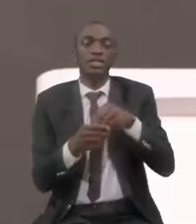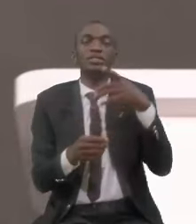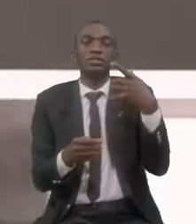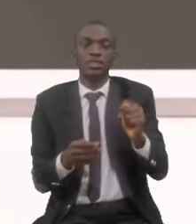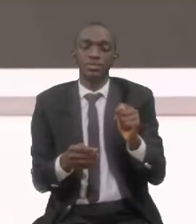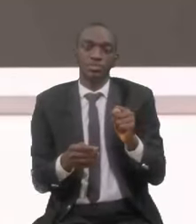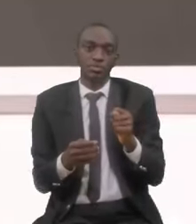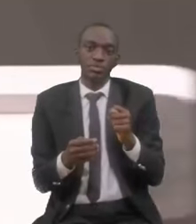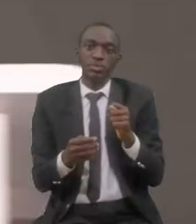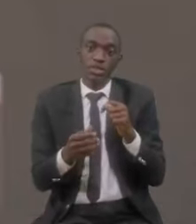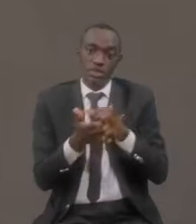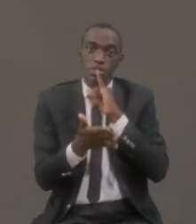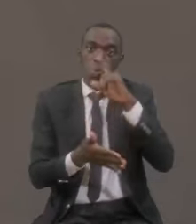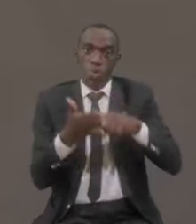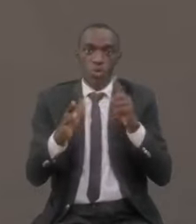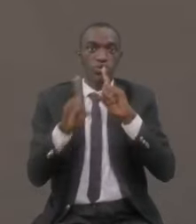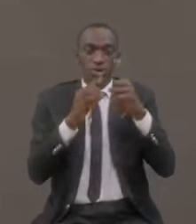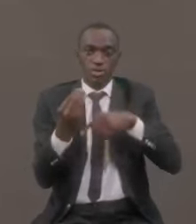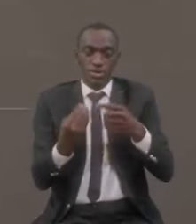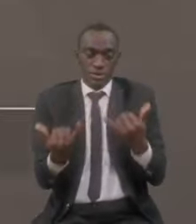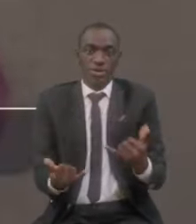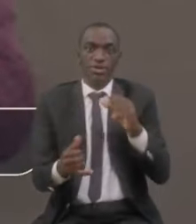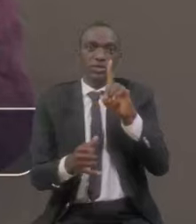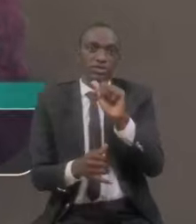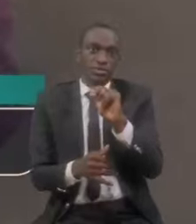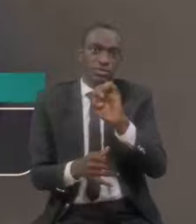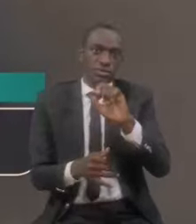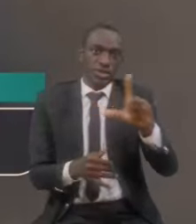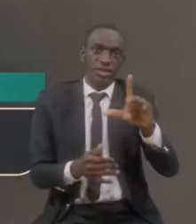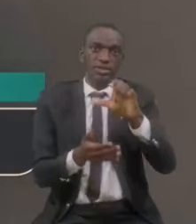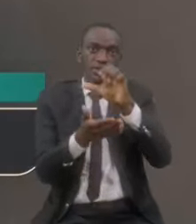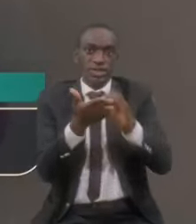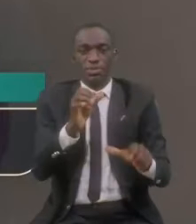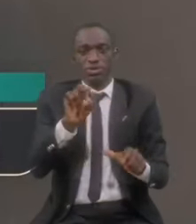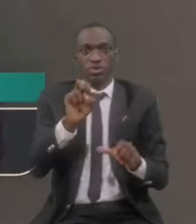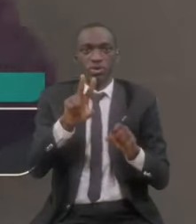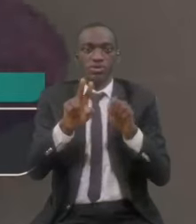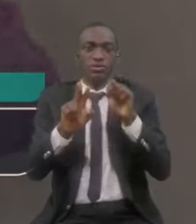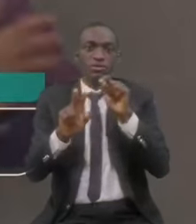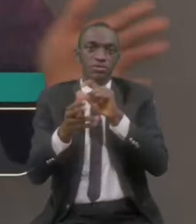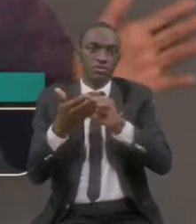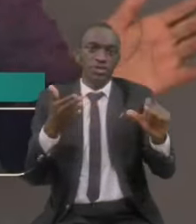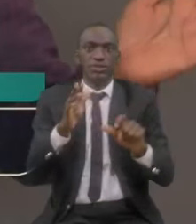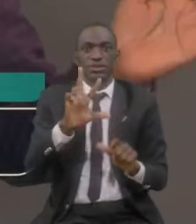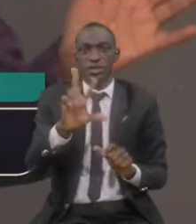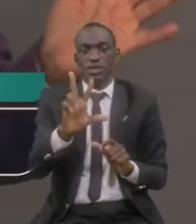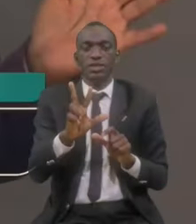chapitre 12. Nous voyons le verset 3, Daniel 12, 3.